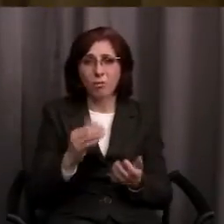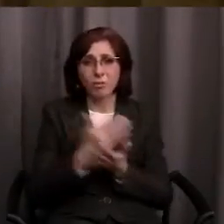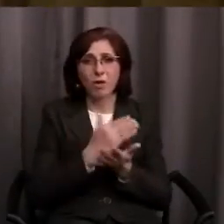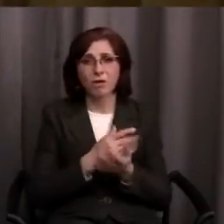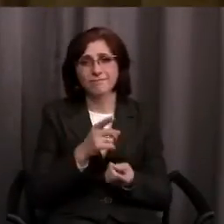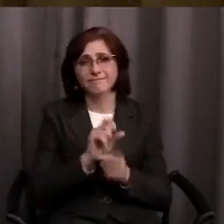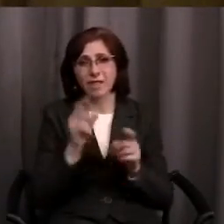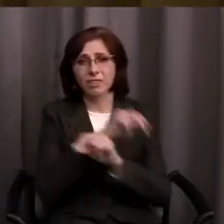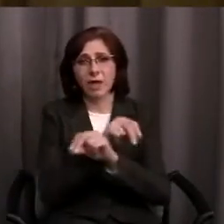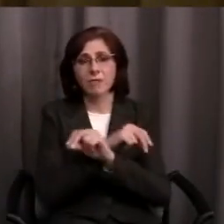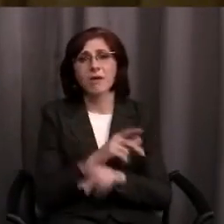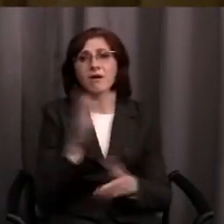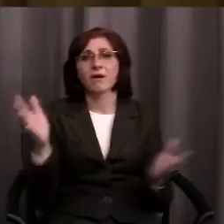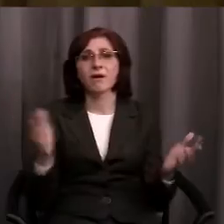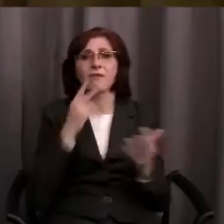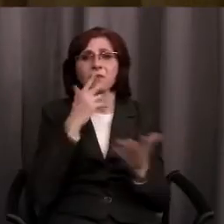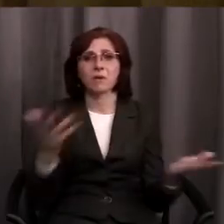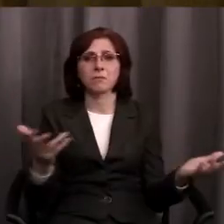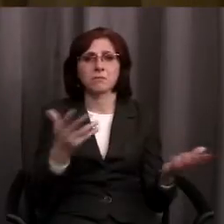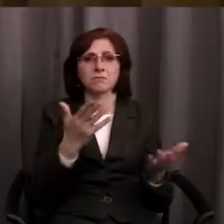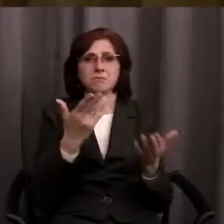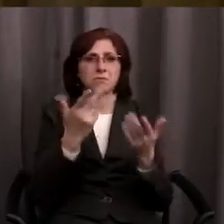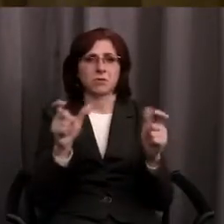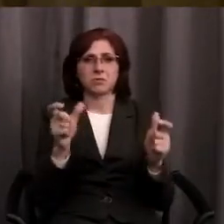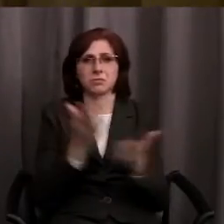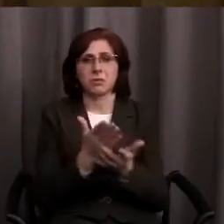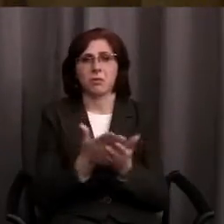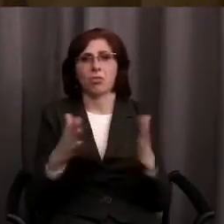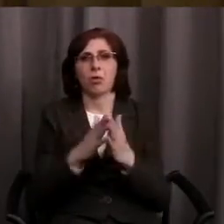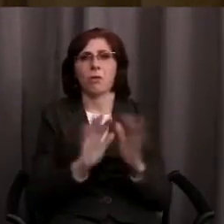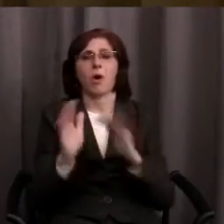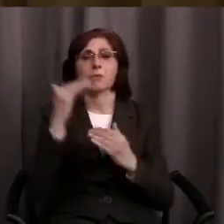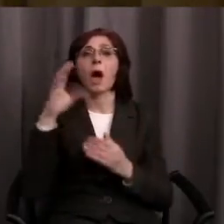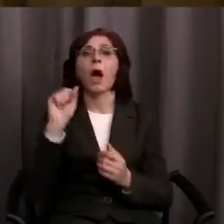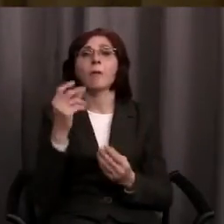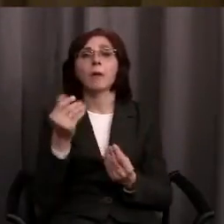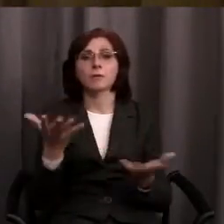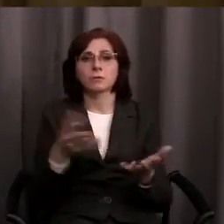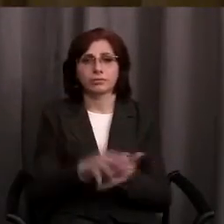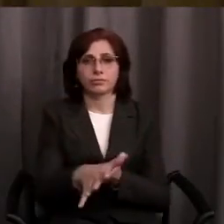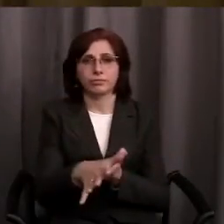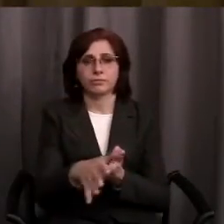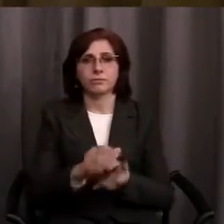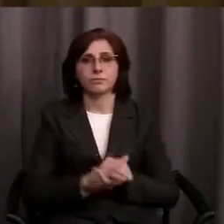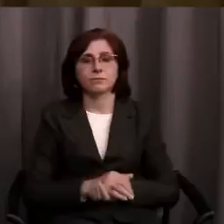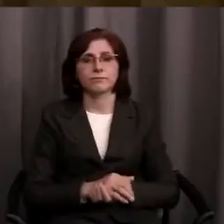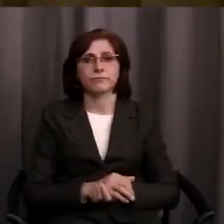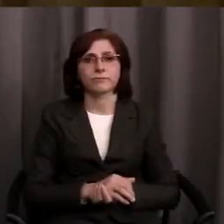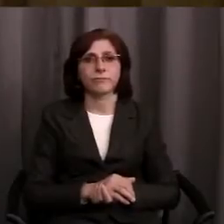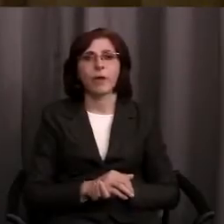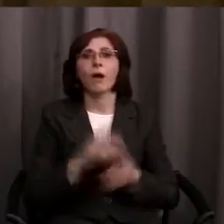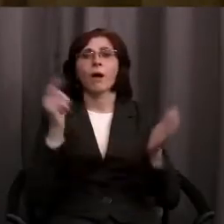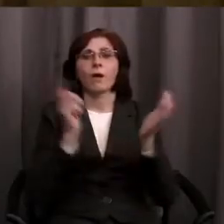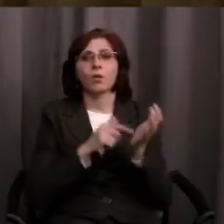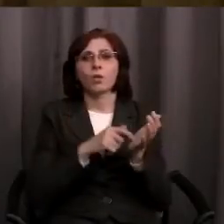programów terapeutycznych, no to nagle się zrobił zwyczajnym domem opieki społecznej, a pieniądze zostały wydane. I tu chodzi o